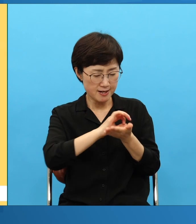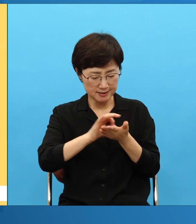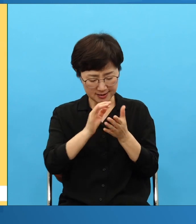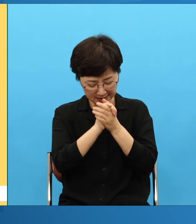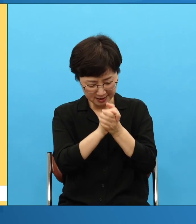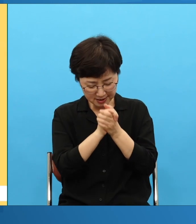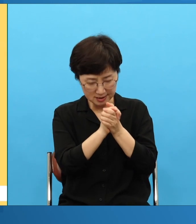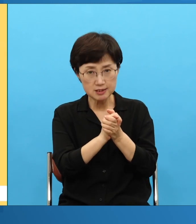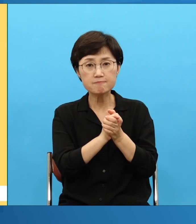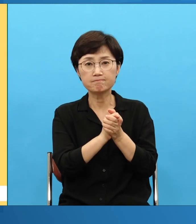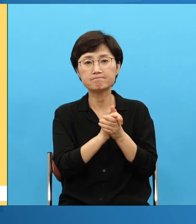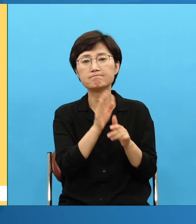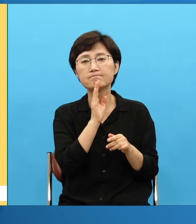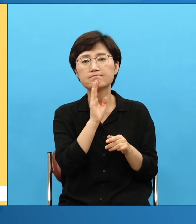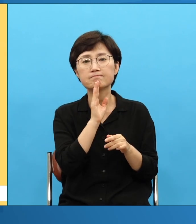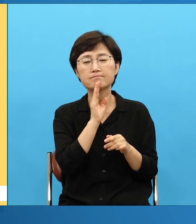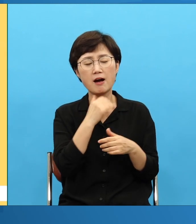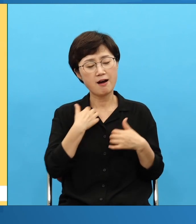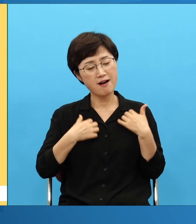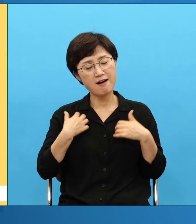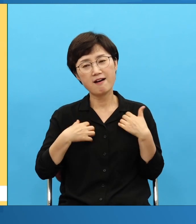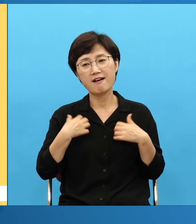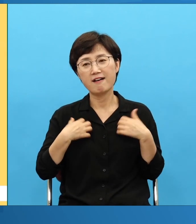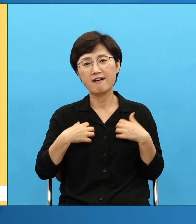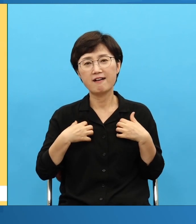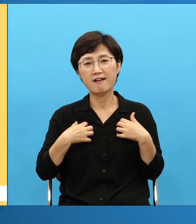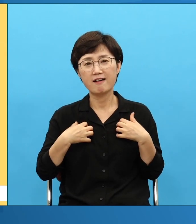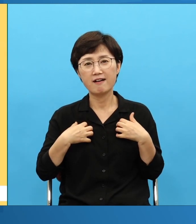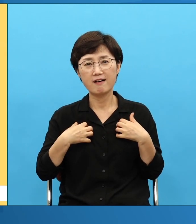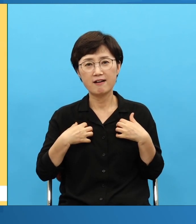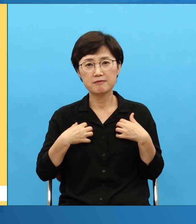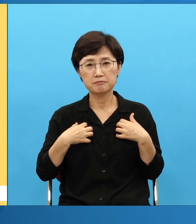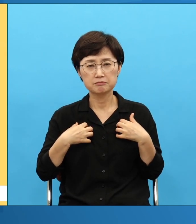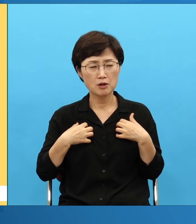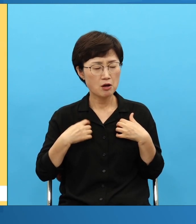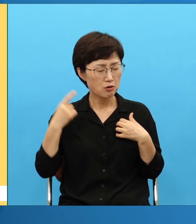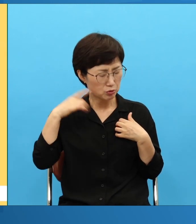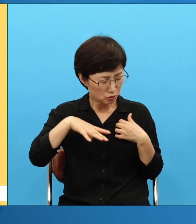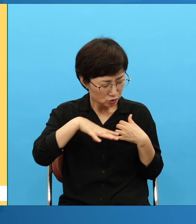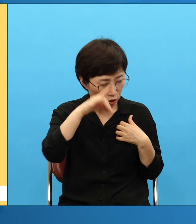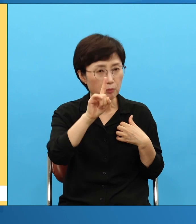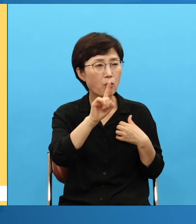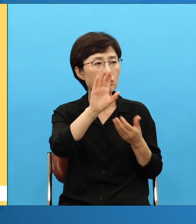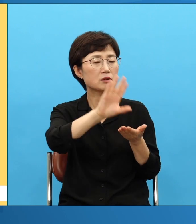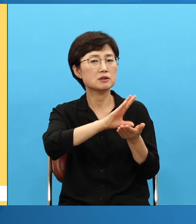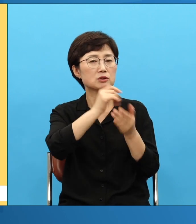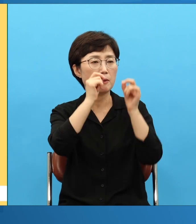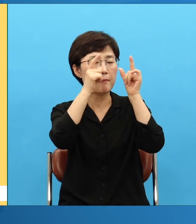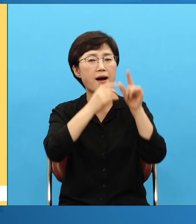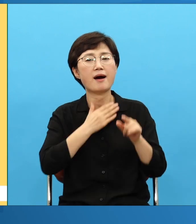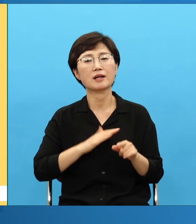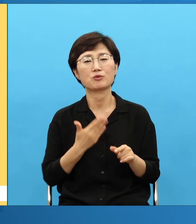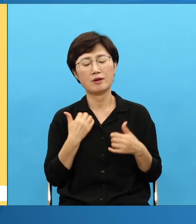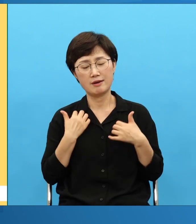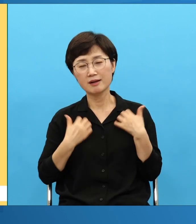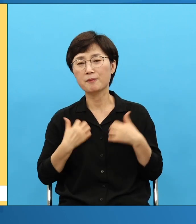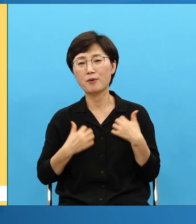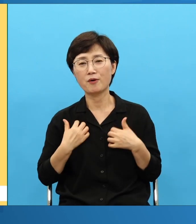하는 것이 그냥 즐거워. 한 번도 들어보지 못했던 그리스도를 알게 되어서 너무